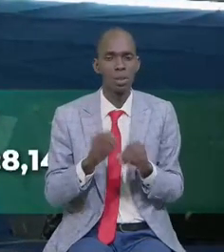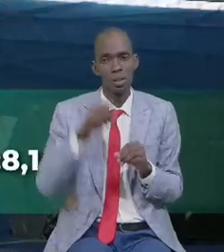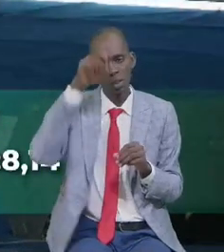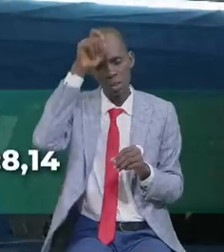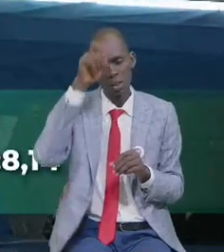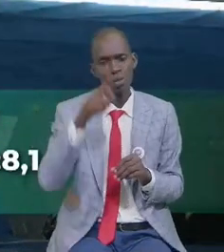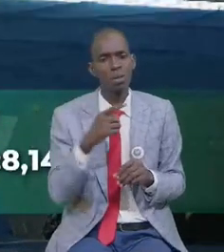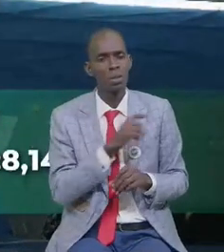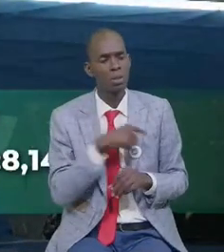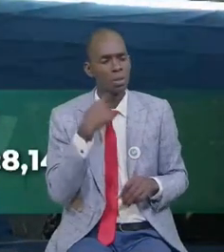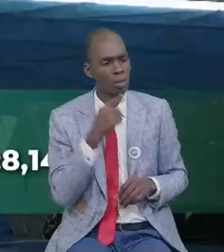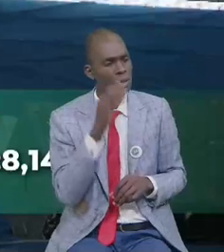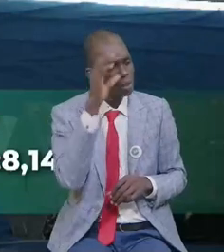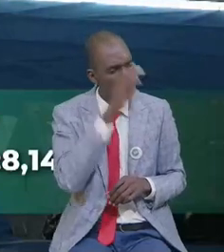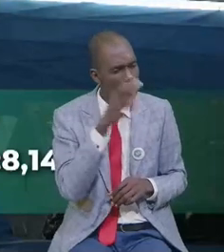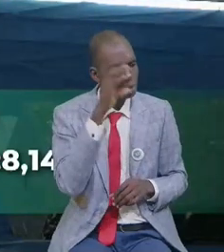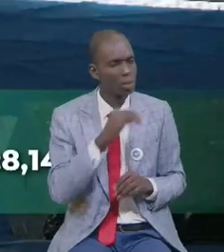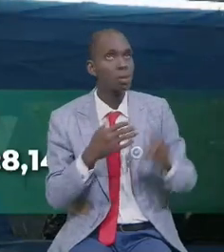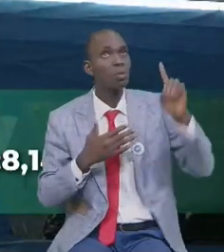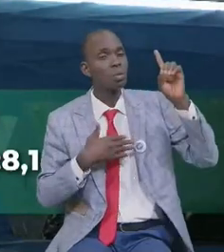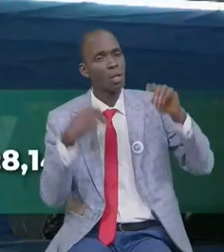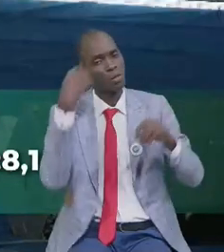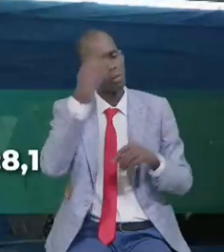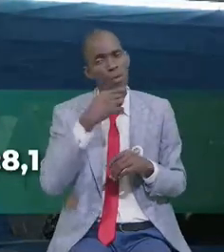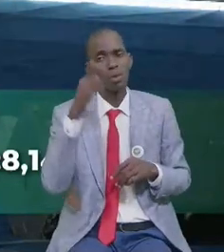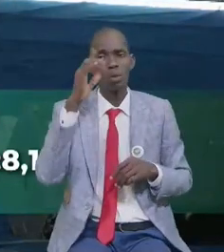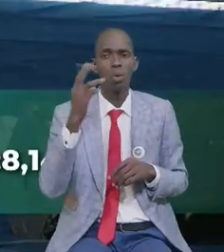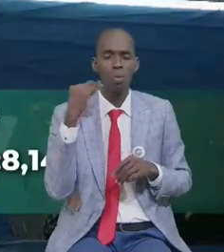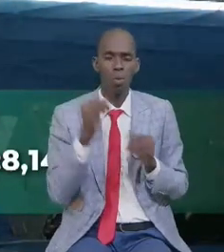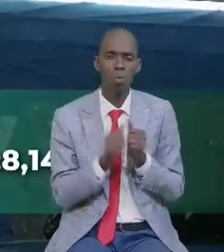roi. Il a traversé le désert avec eux.